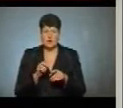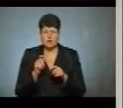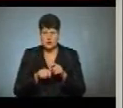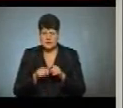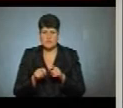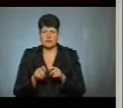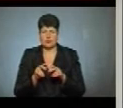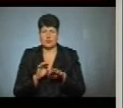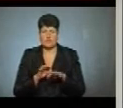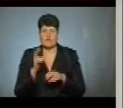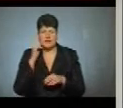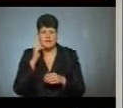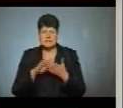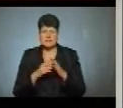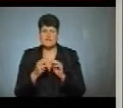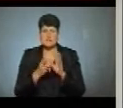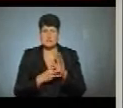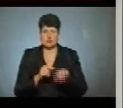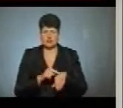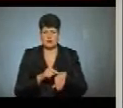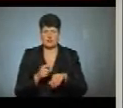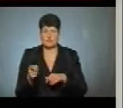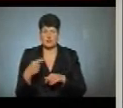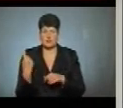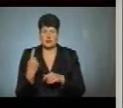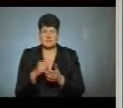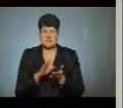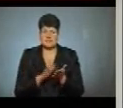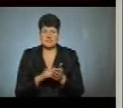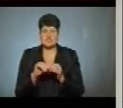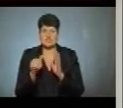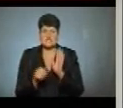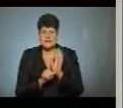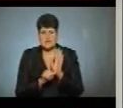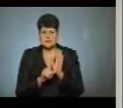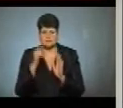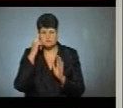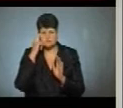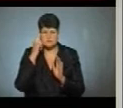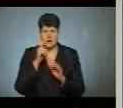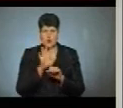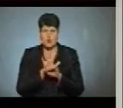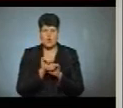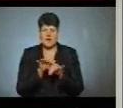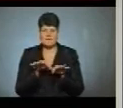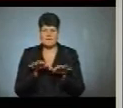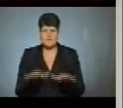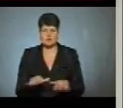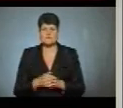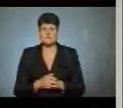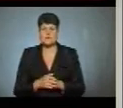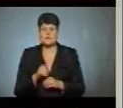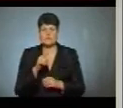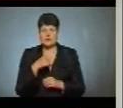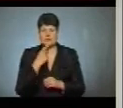Києві. Станом на 18 годину на Тернопільщині зафіксували 16 підозр на коронавірус, розповів Володимир Паничев. За